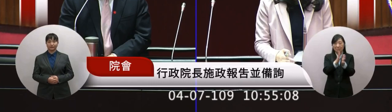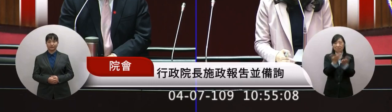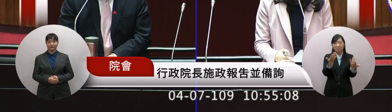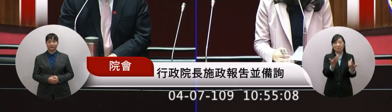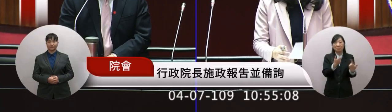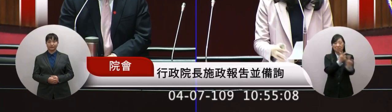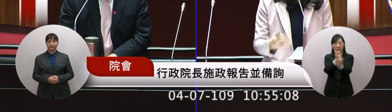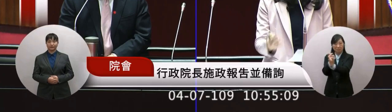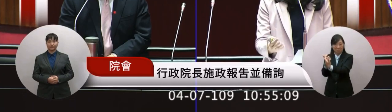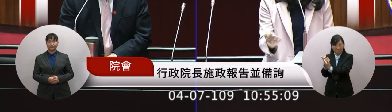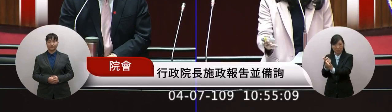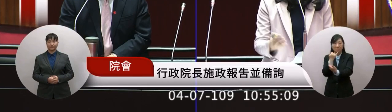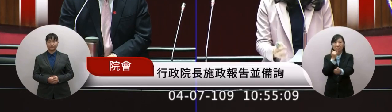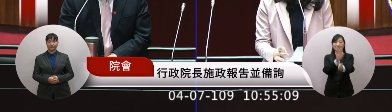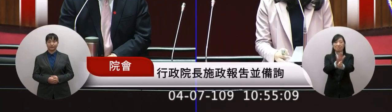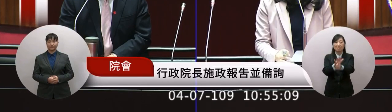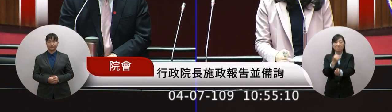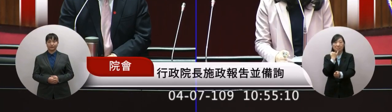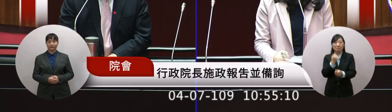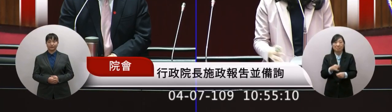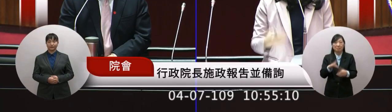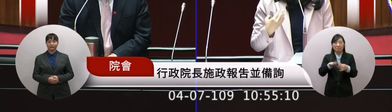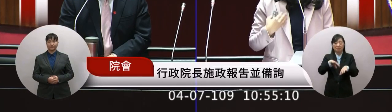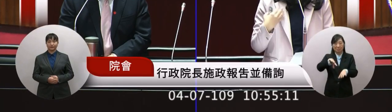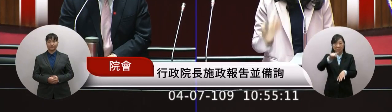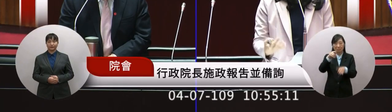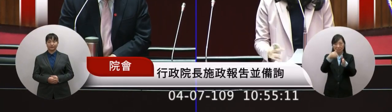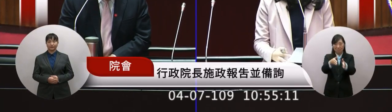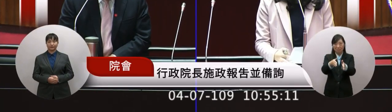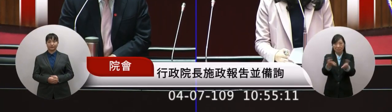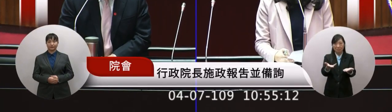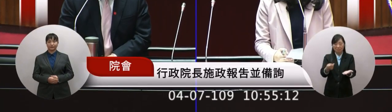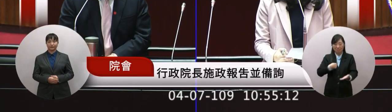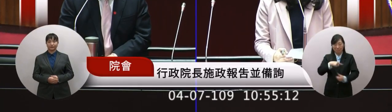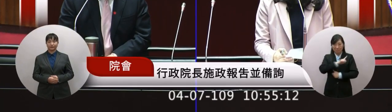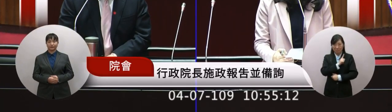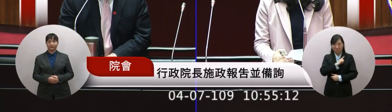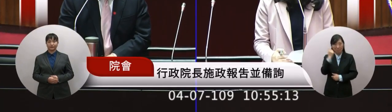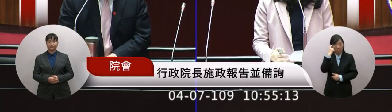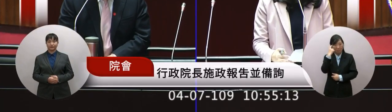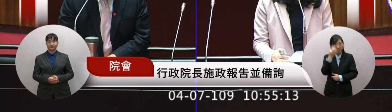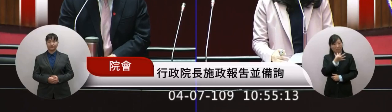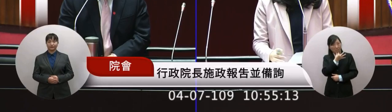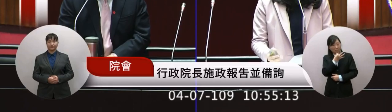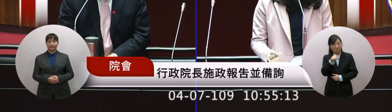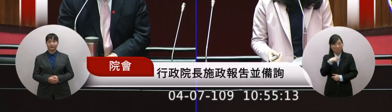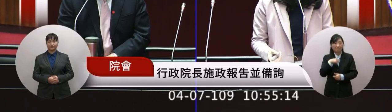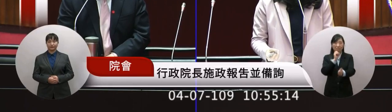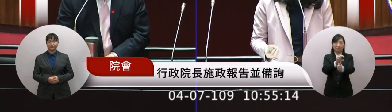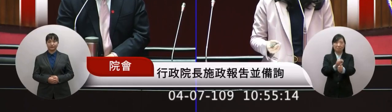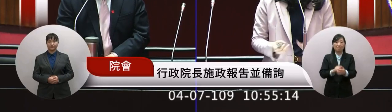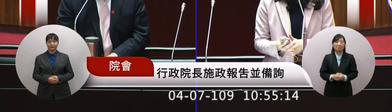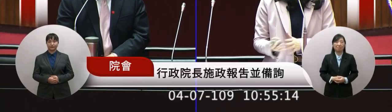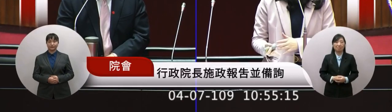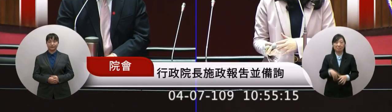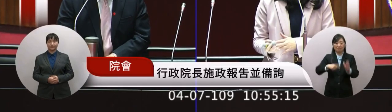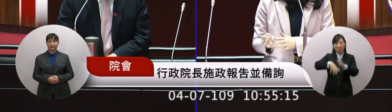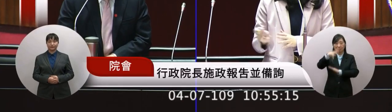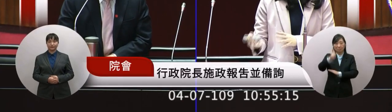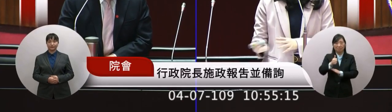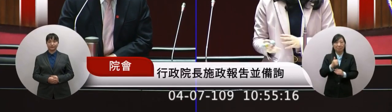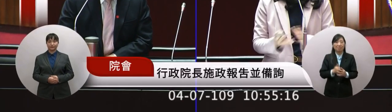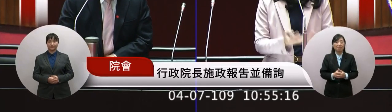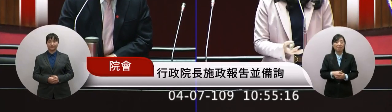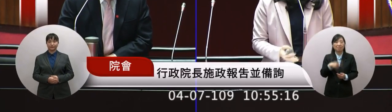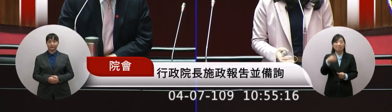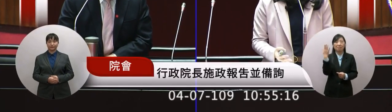众的纾困。那这个部分是先跟院长先就是提出我自己这边的一些忧虑。好，那当然院长您同时担任过就